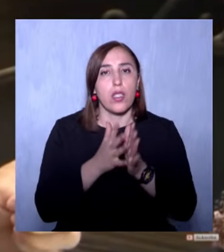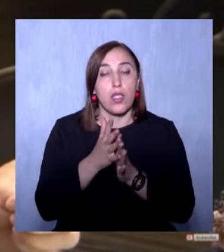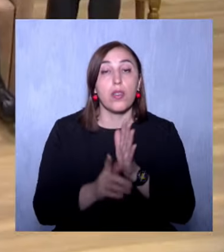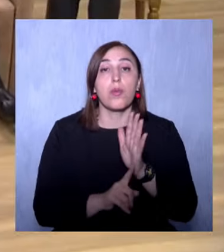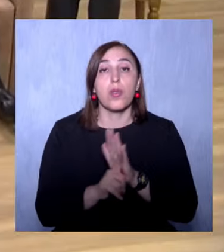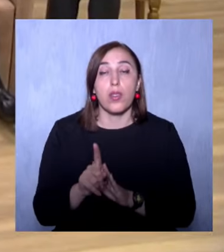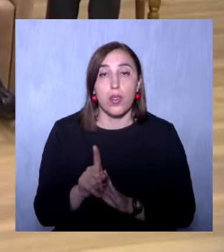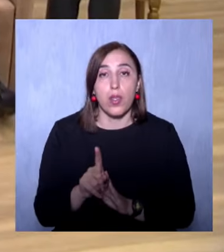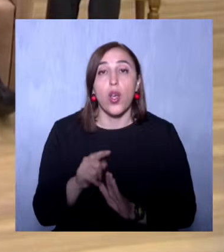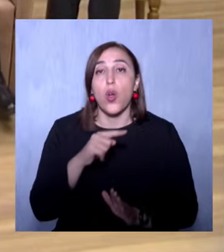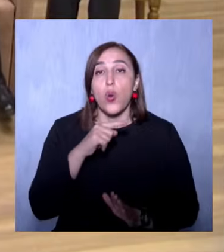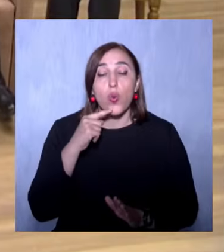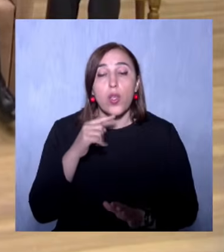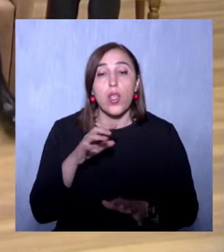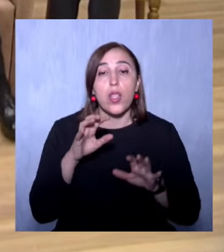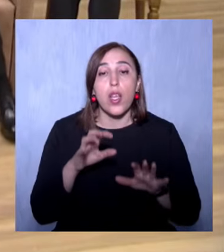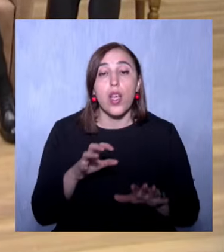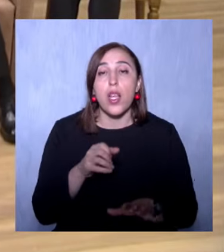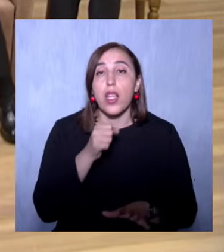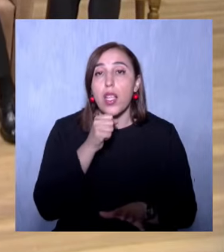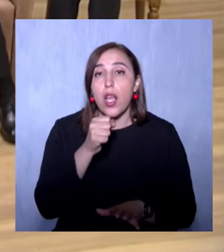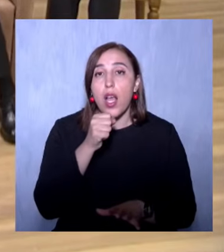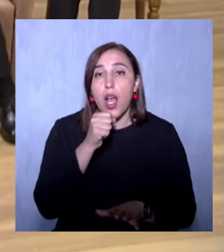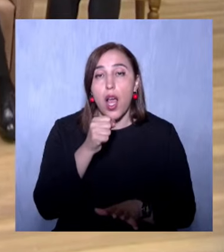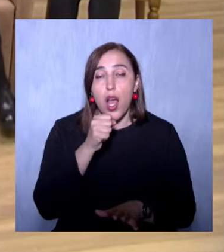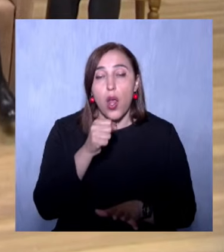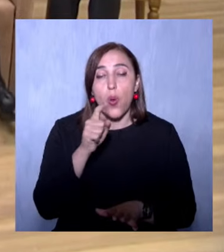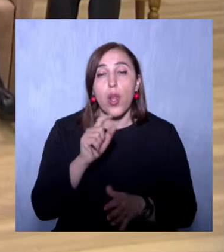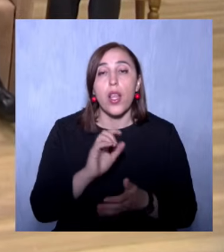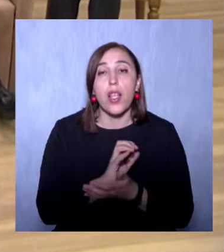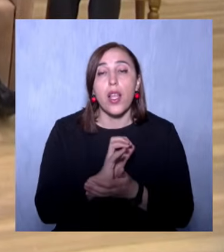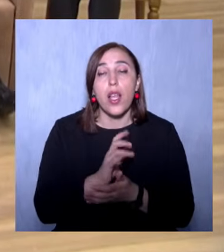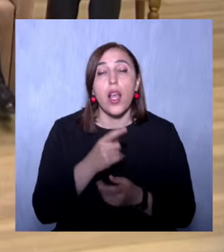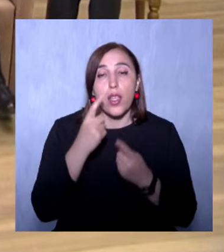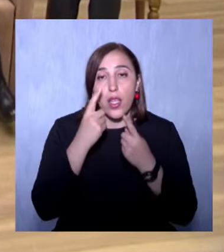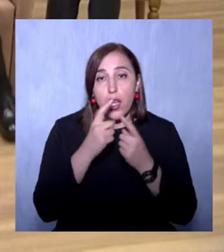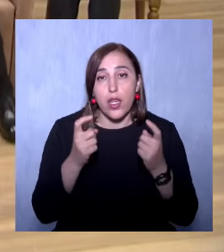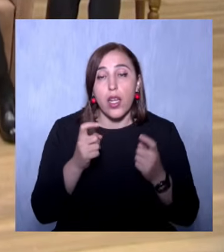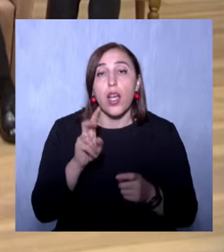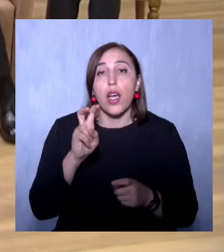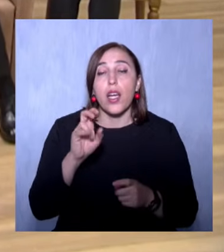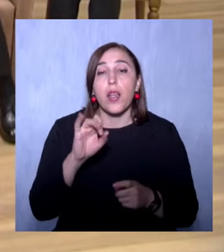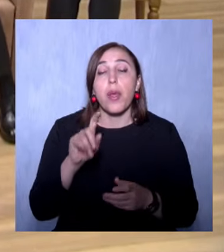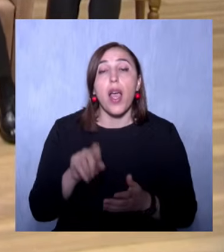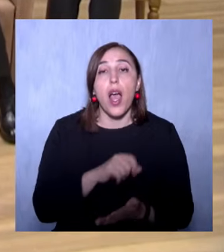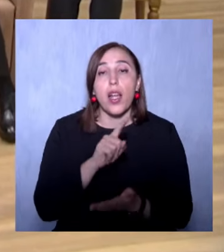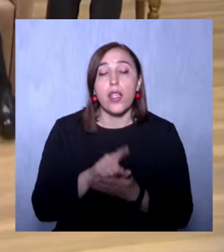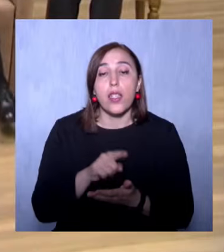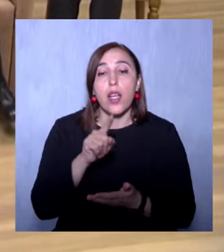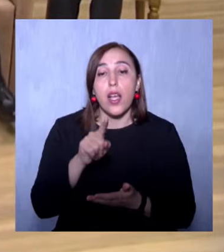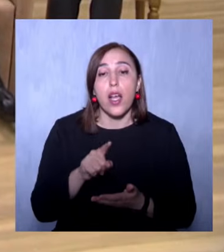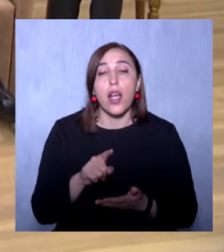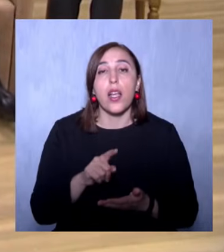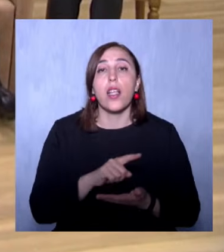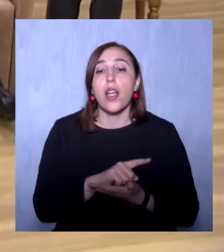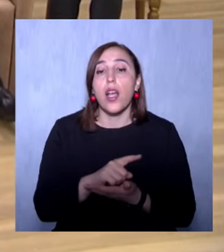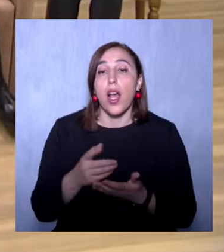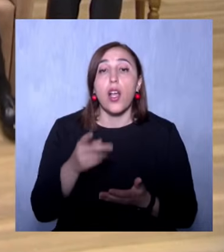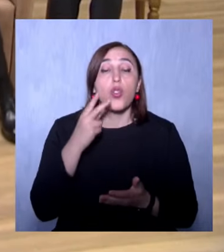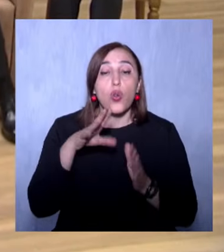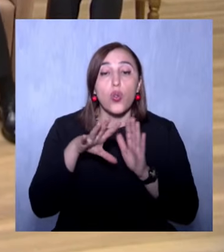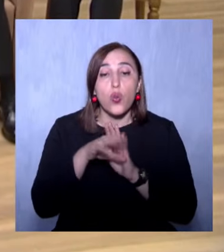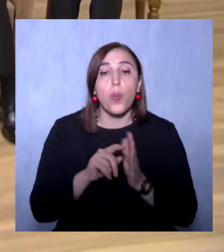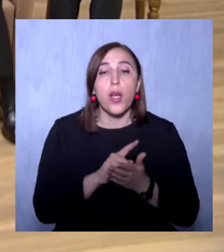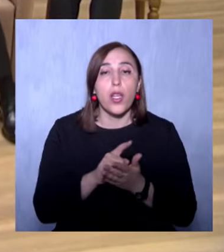տարածում։ Ռուսաստանի նախագահ մամուլի քարտուղար Դմիտրի Պեսկովն այսօր ի դեպ հայտարարել է, որ Ղրիմի հարցը այս բանակցությունների նախագահները չեն քննարկելու։